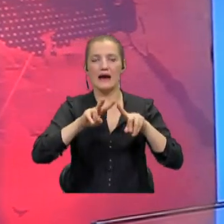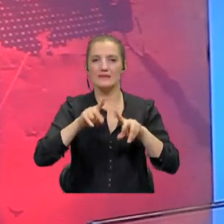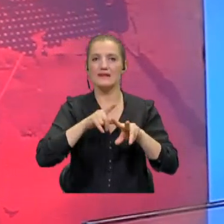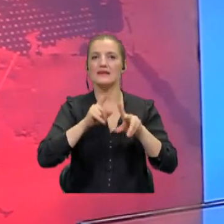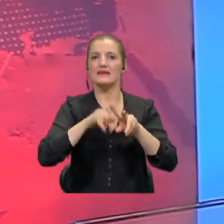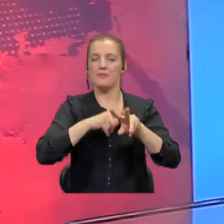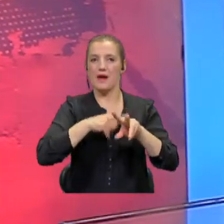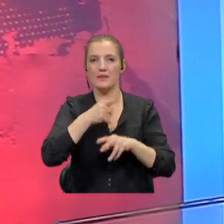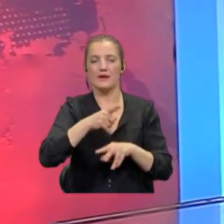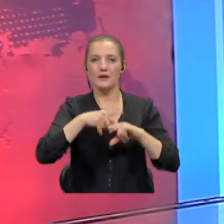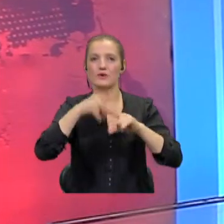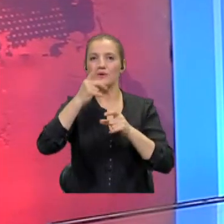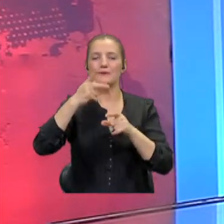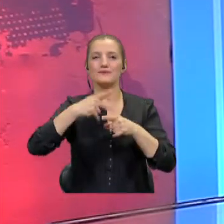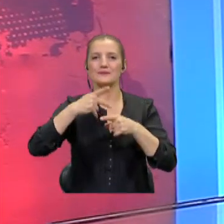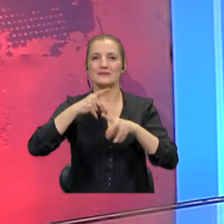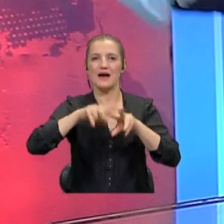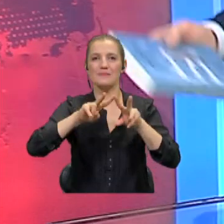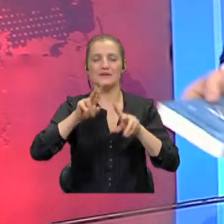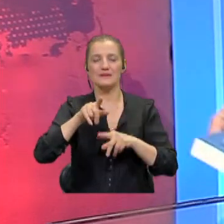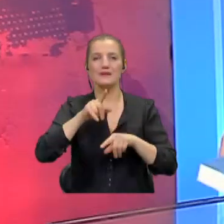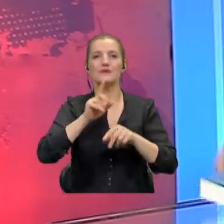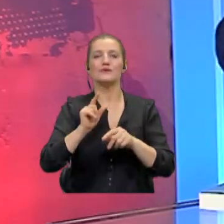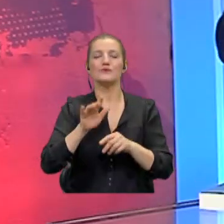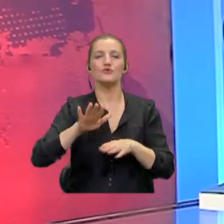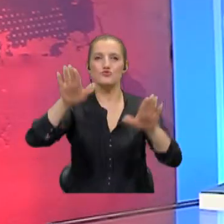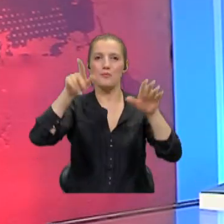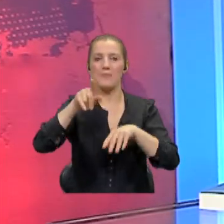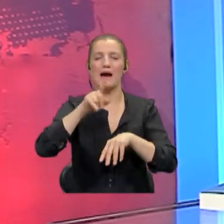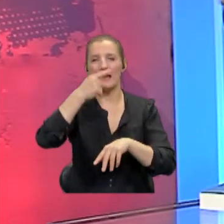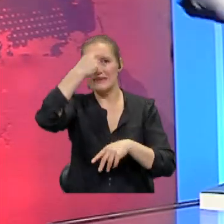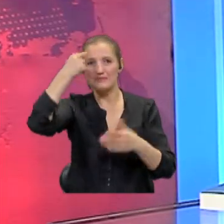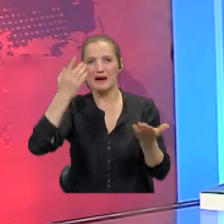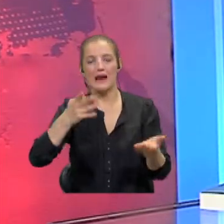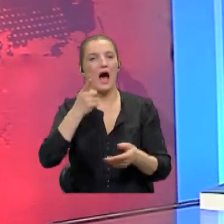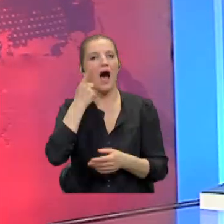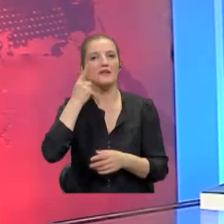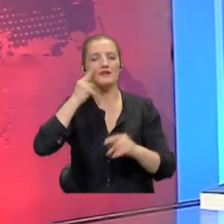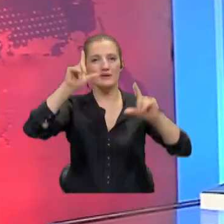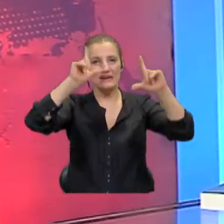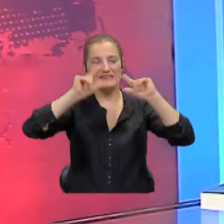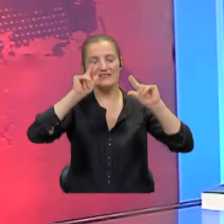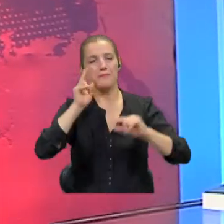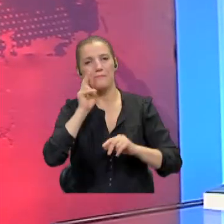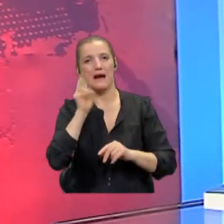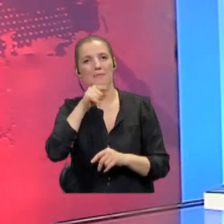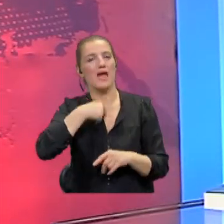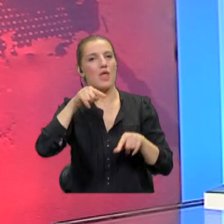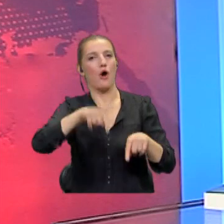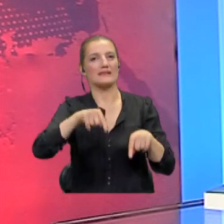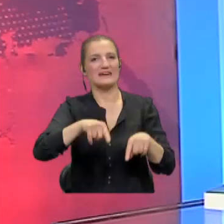Hüzzam ın uçma ihtimali Atatürk'ün fotoğrafına bakarken ben oradaydım